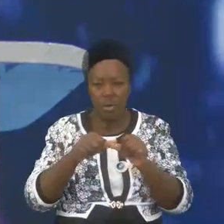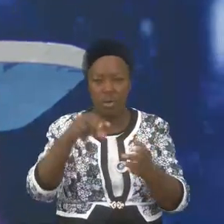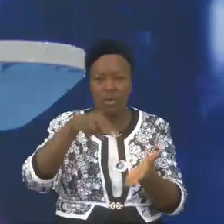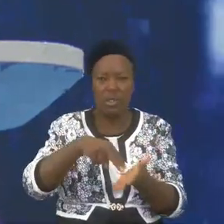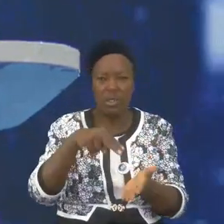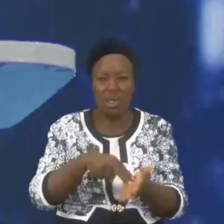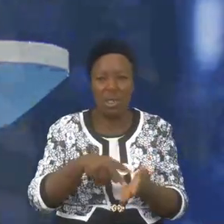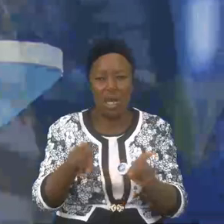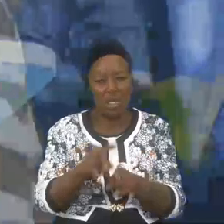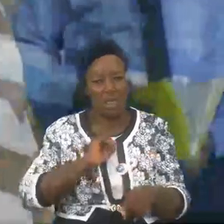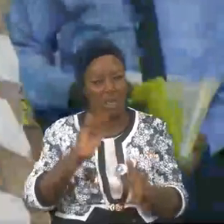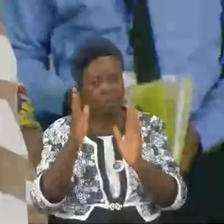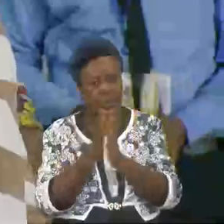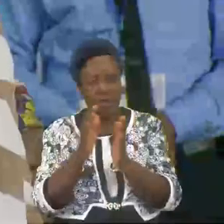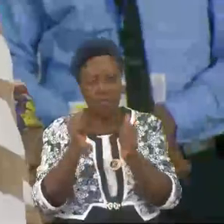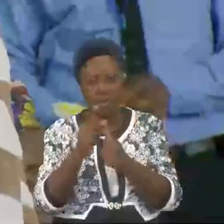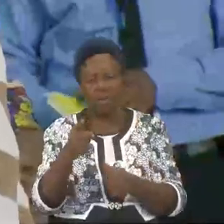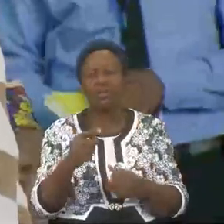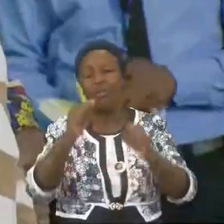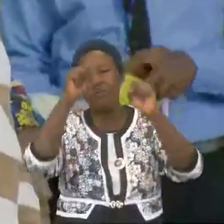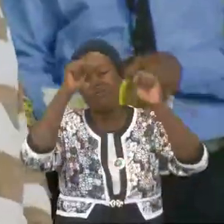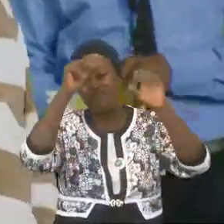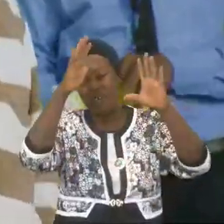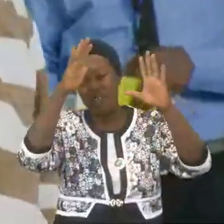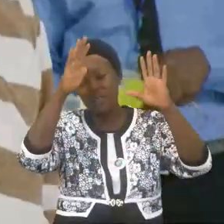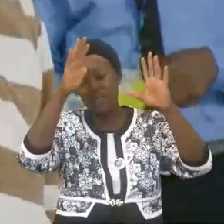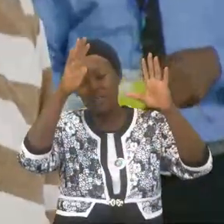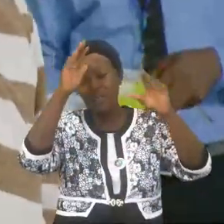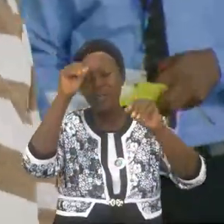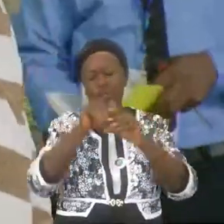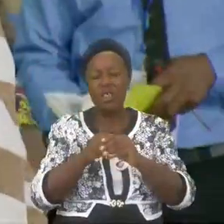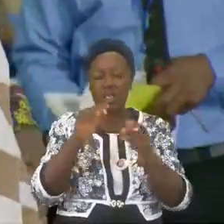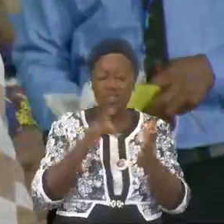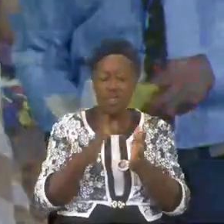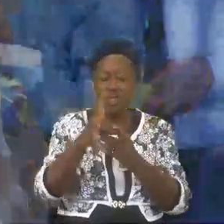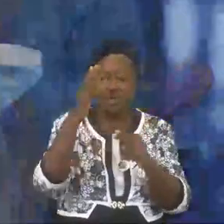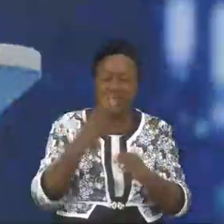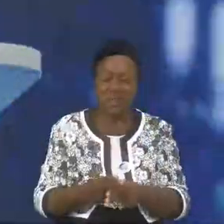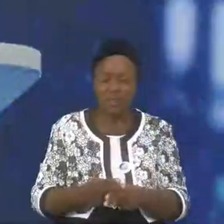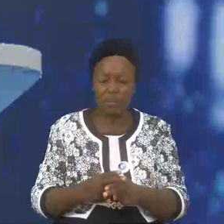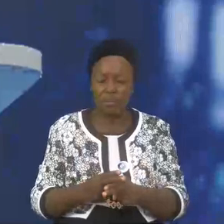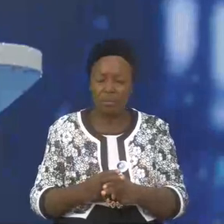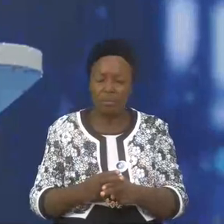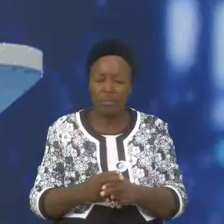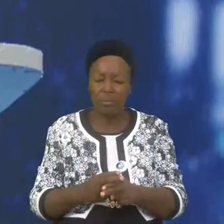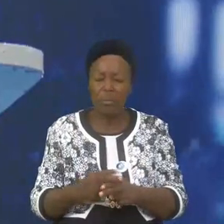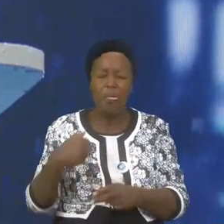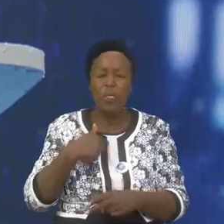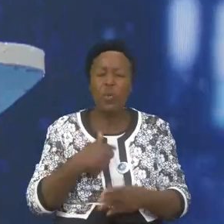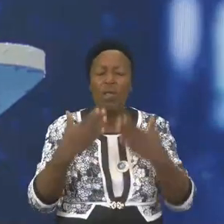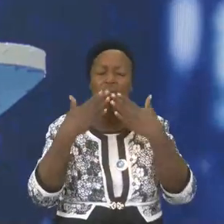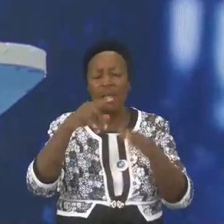debout, comme je prie avec vos pères. Au nom de Jésus, nous